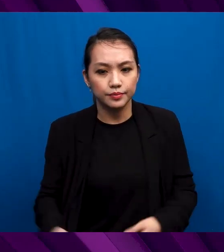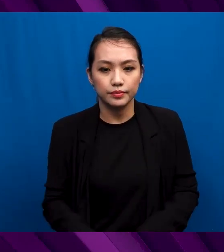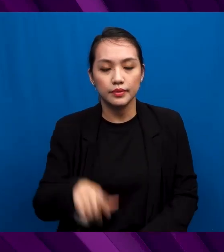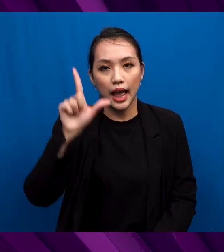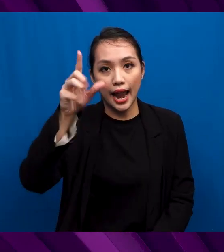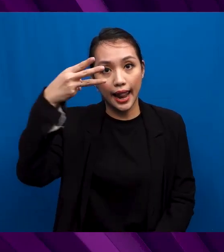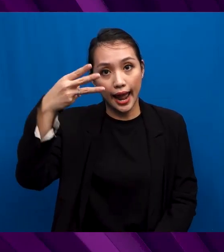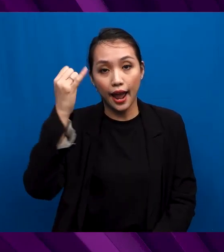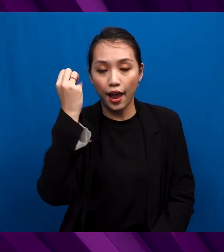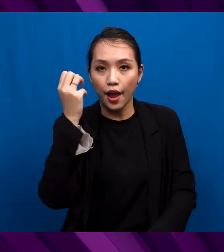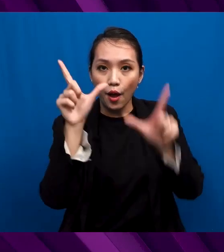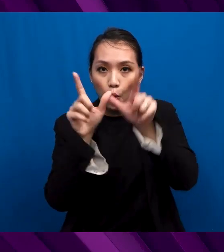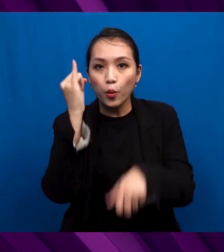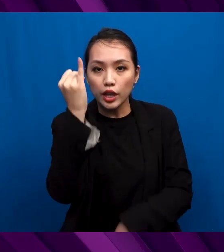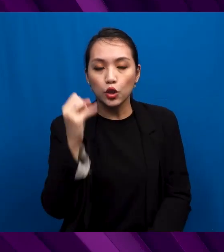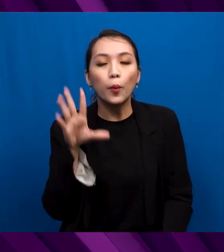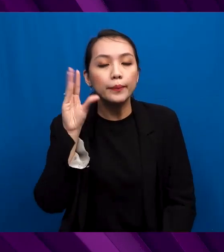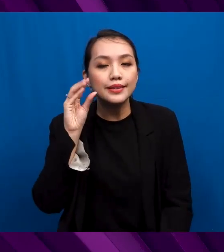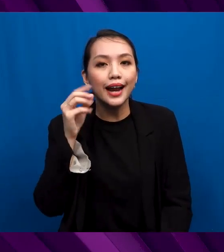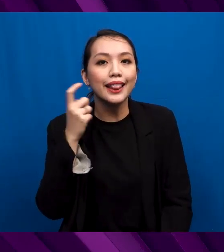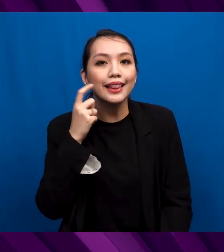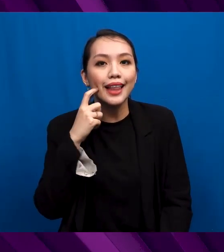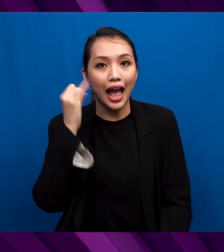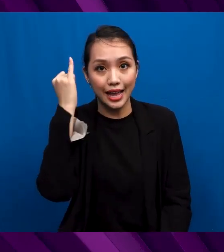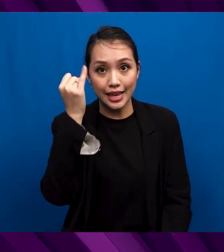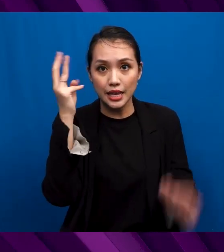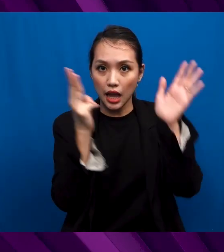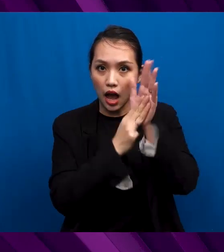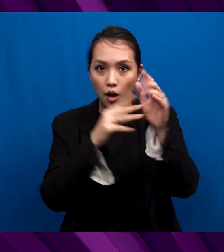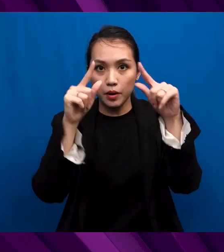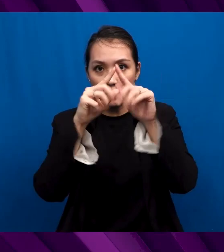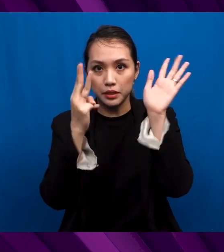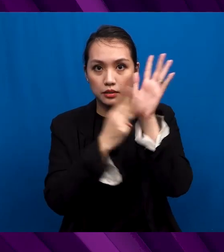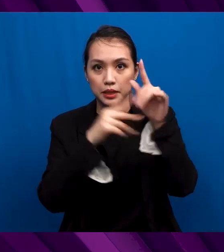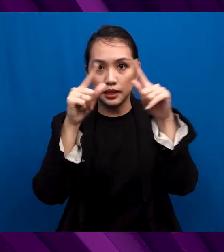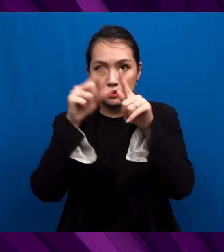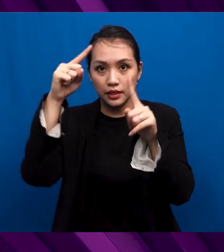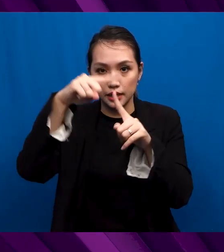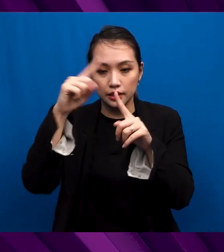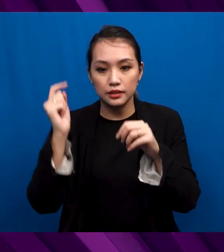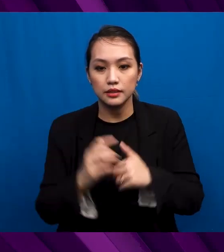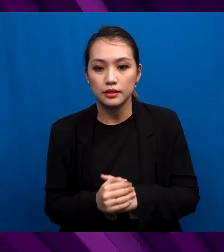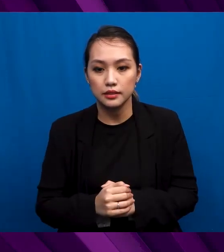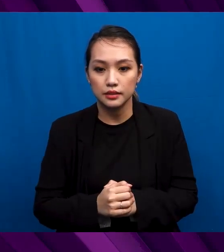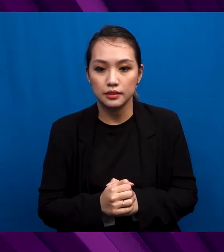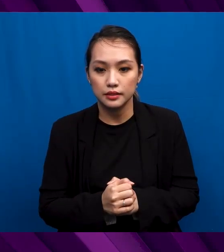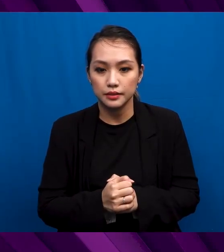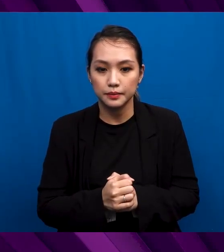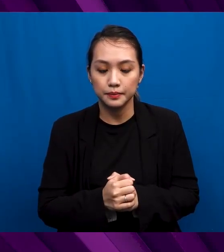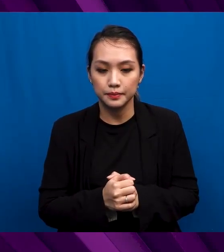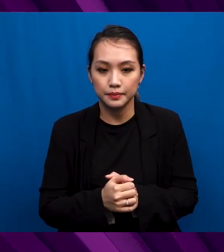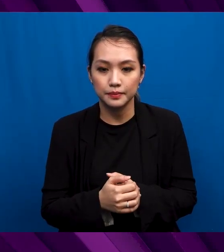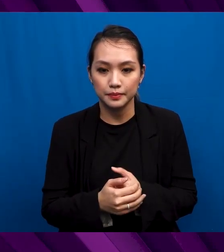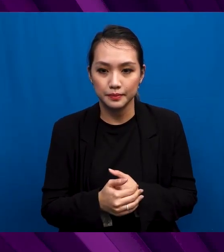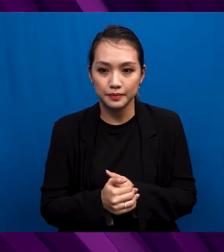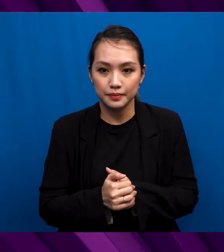keturunan Harun juga. Sebenarnya Harun dan Musa dua-dua orang Lewi. Dari semua berkat ini yang paling panjang Lewi sih.